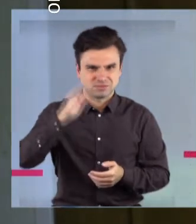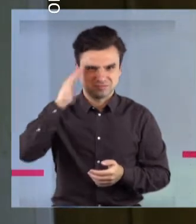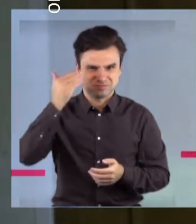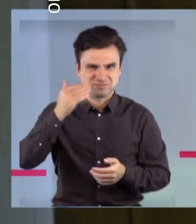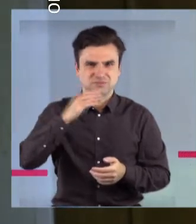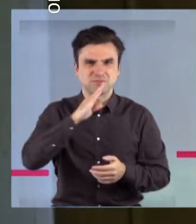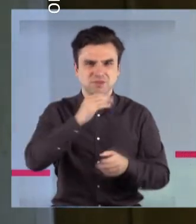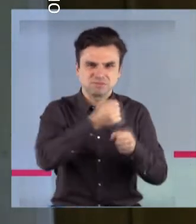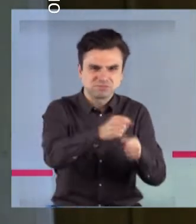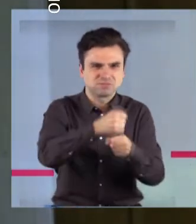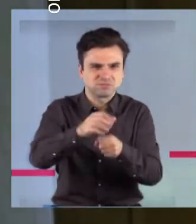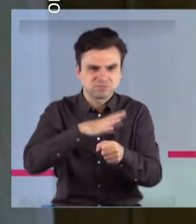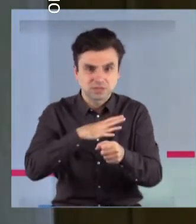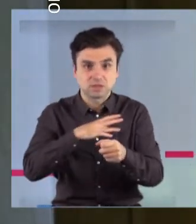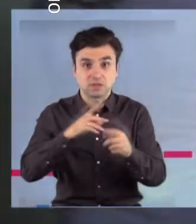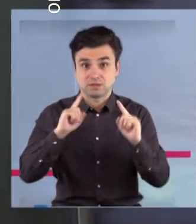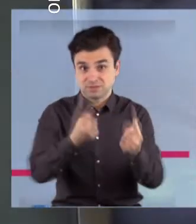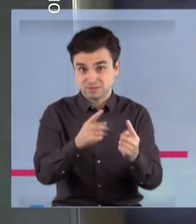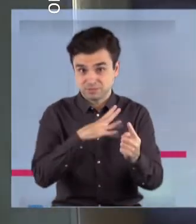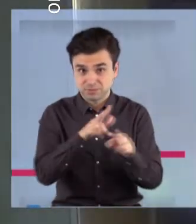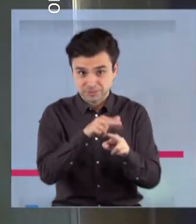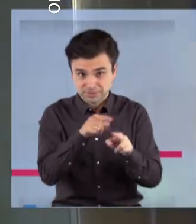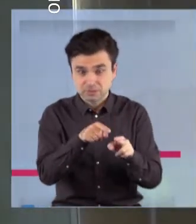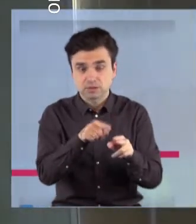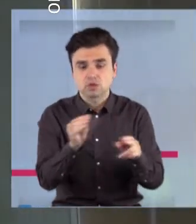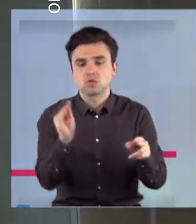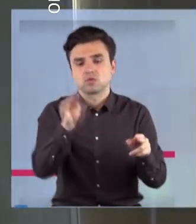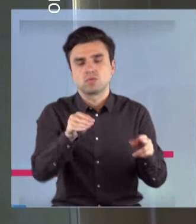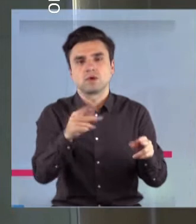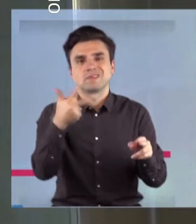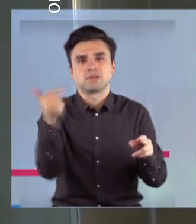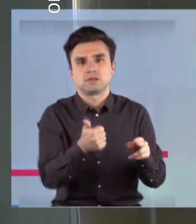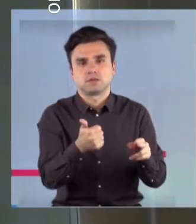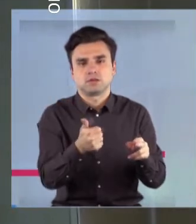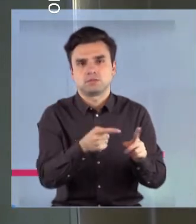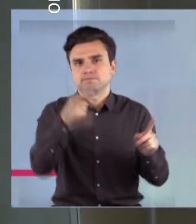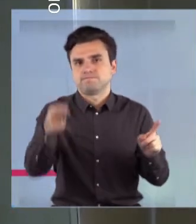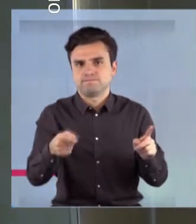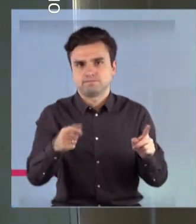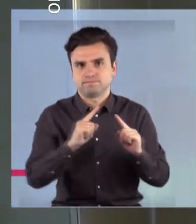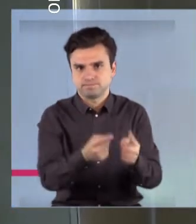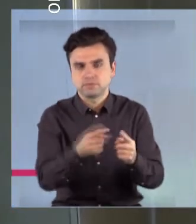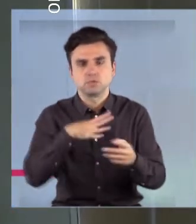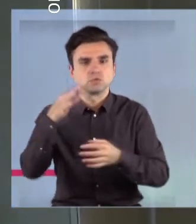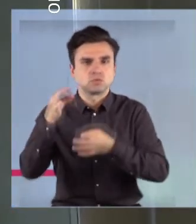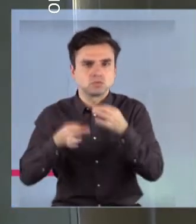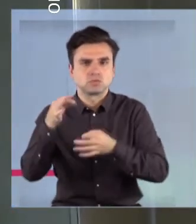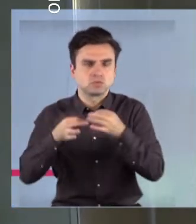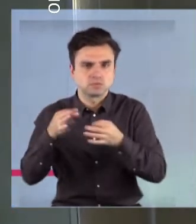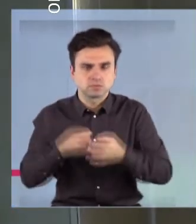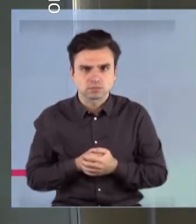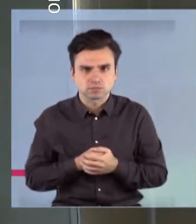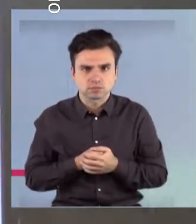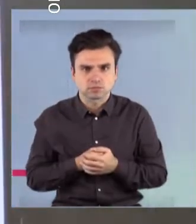скоїли напад на дівчину біля Тисячки. 2 жертву знайшли біля лікарні у Покровському районі. А ще одній містянці